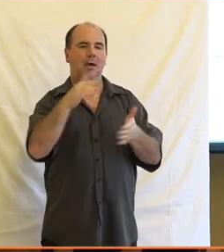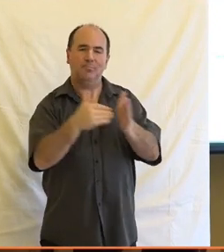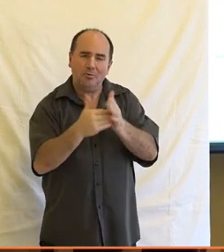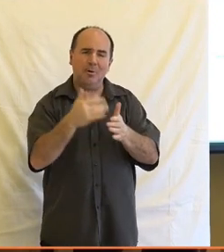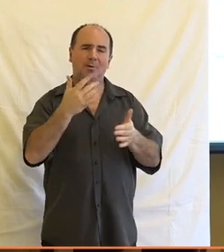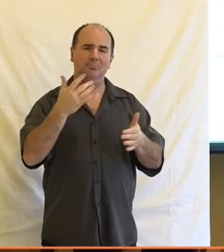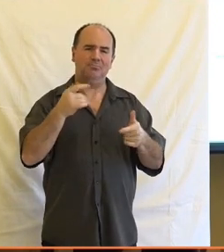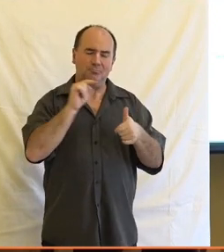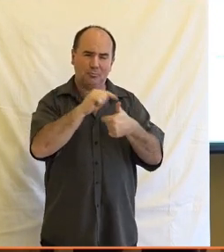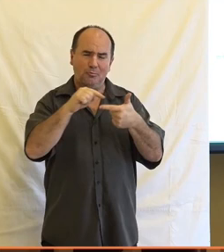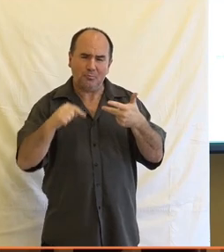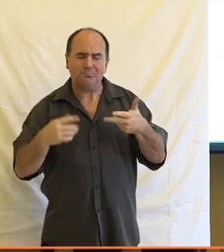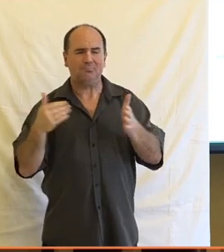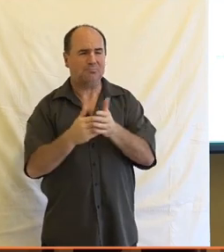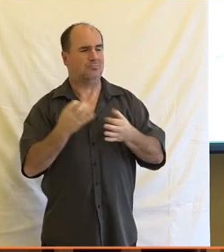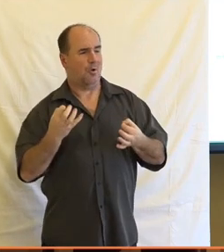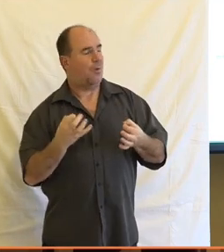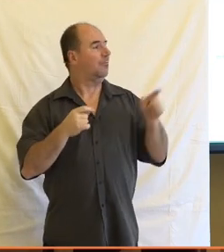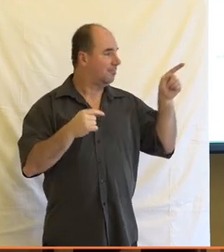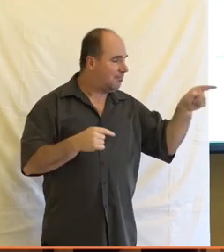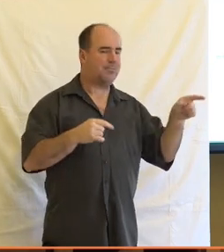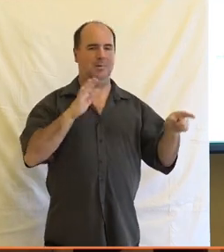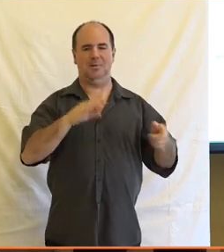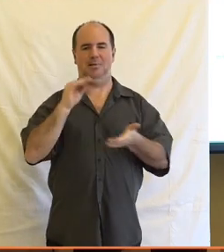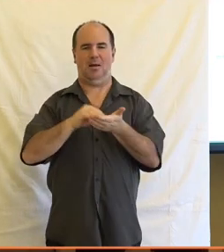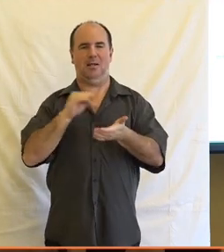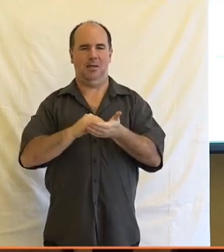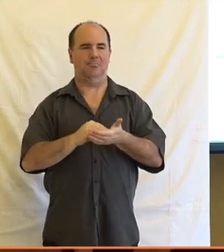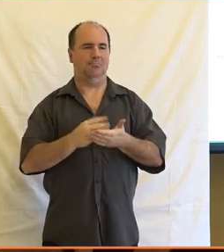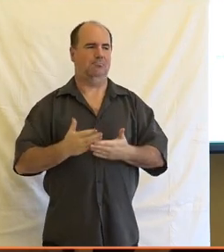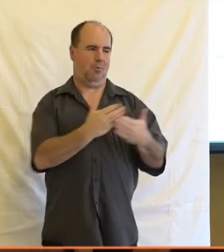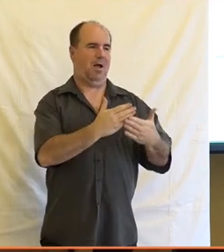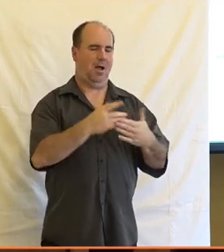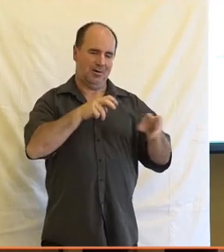i o tom budeme mluvit s Honzou Fenclem za chviličku. Honzo, vítej.